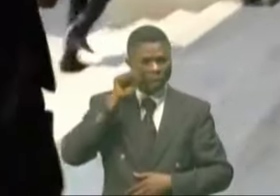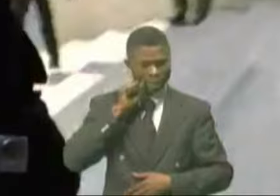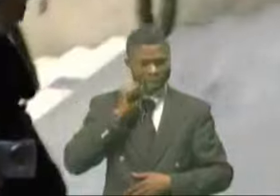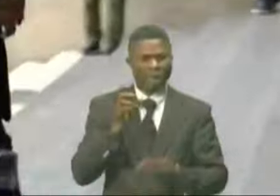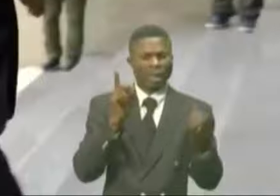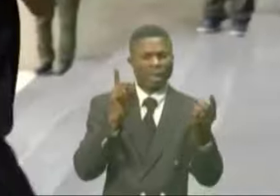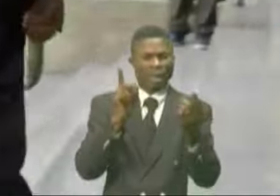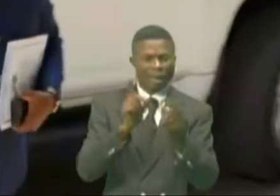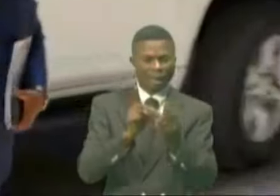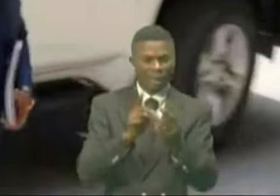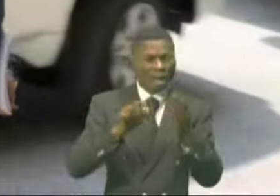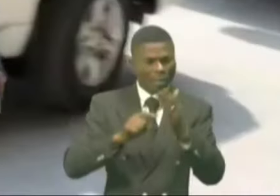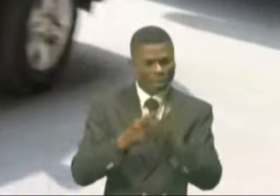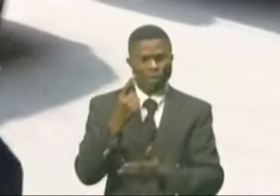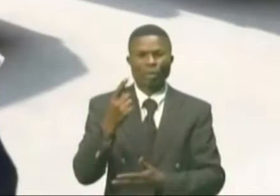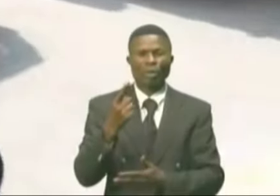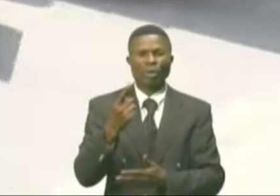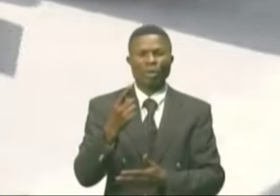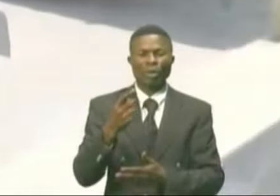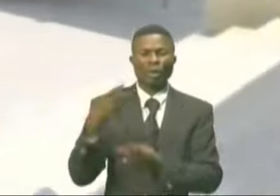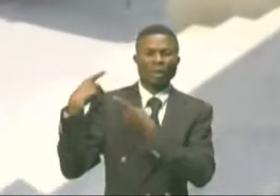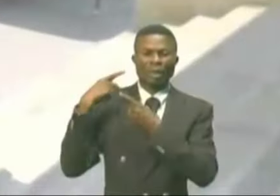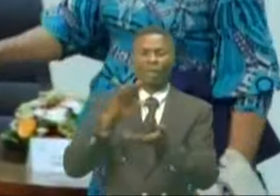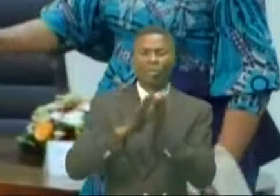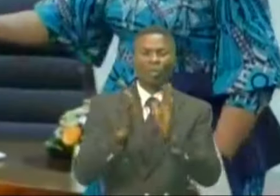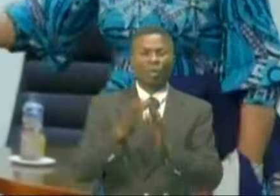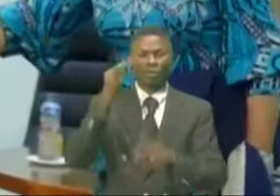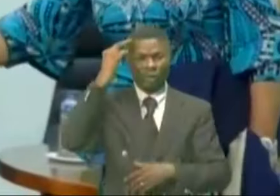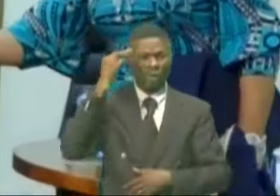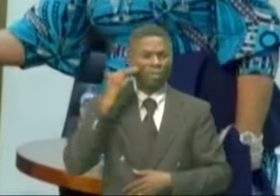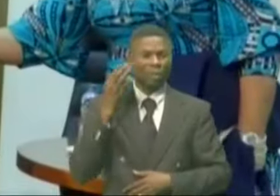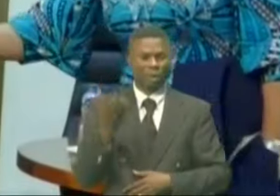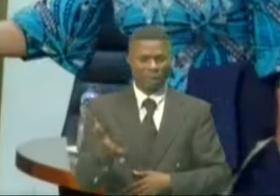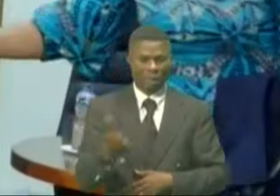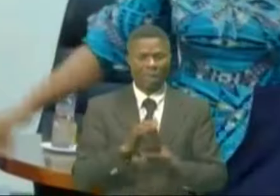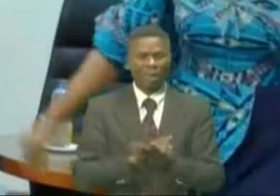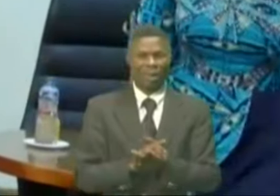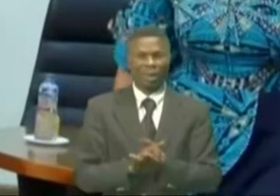rencontrés pour la première fois depuis leur nomination.